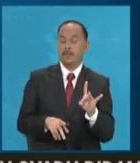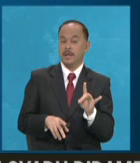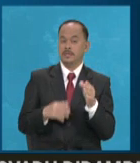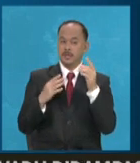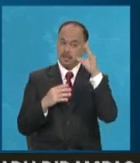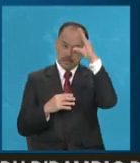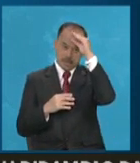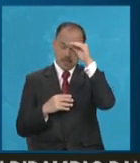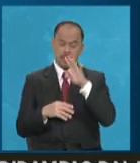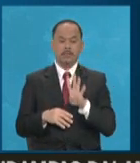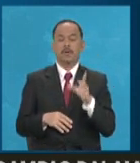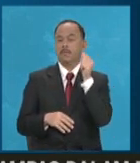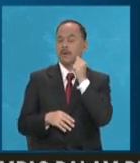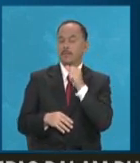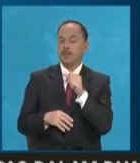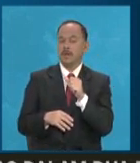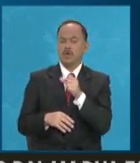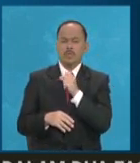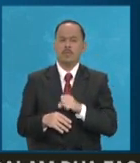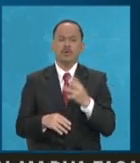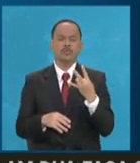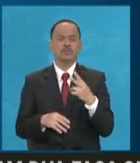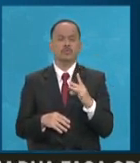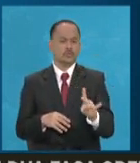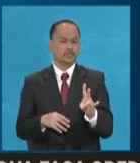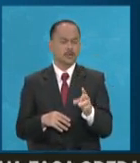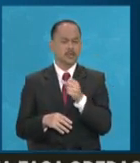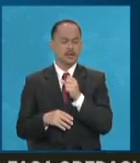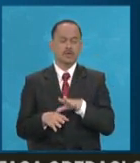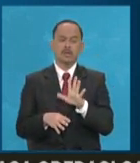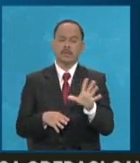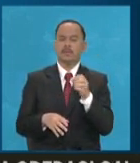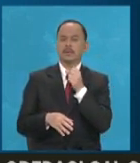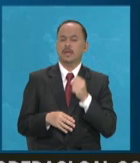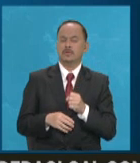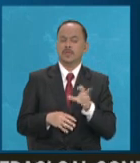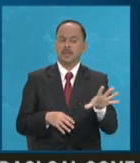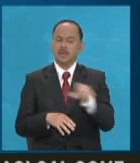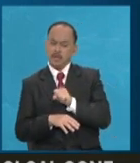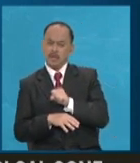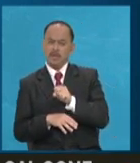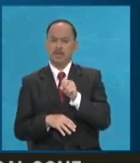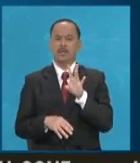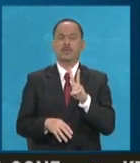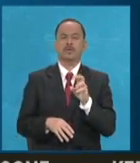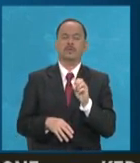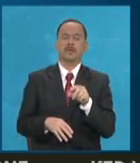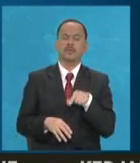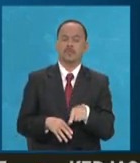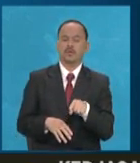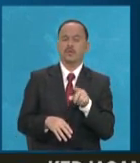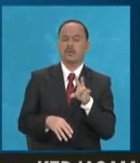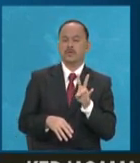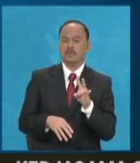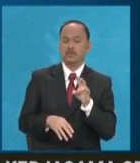perempuan dalam lingkungan umur 17 hingga 53 tahun dan merampas 282 perpuluhan